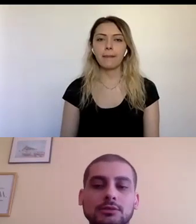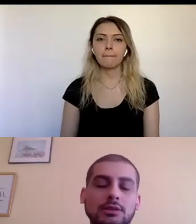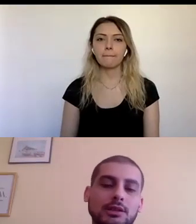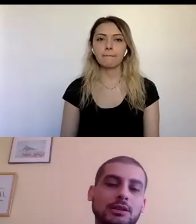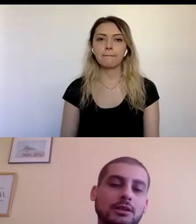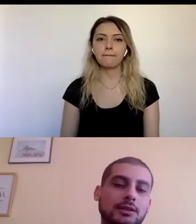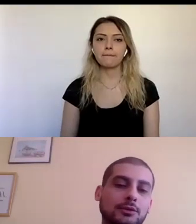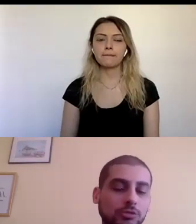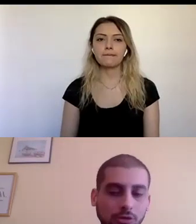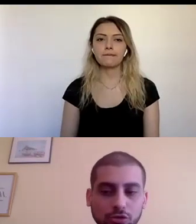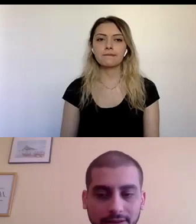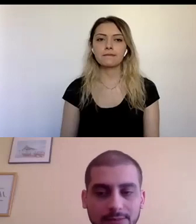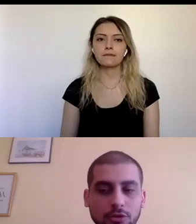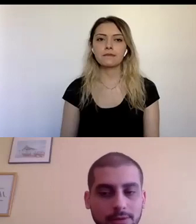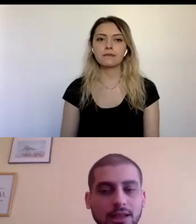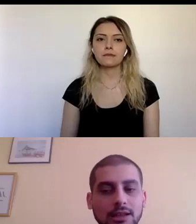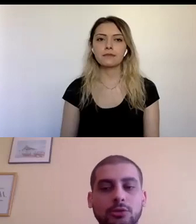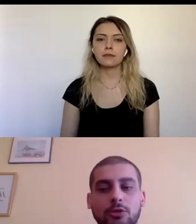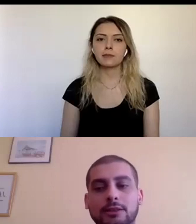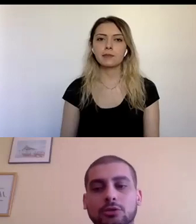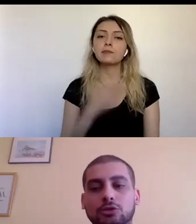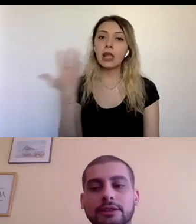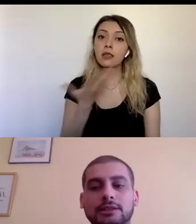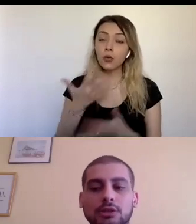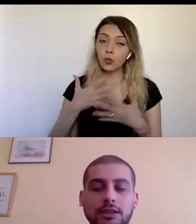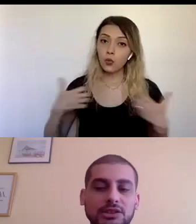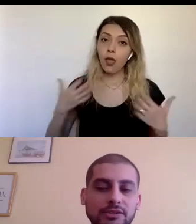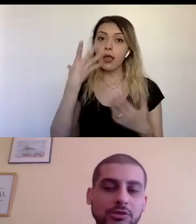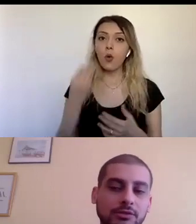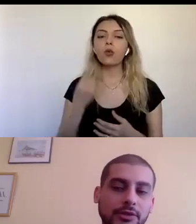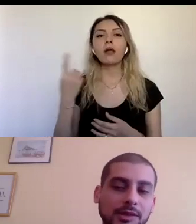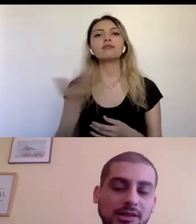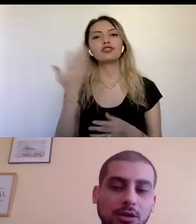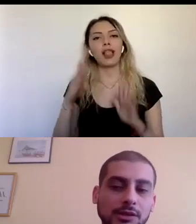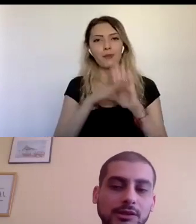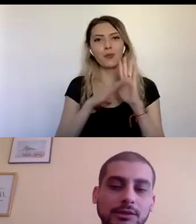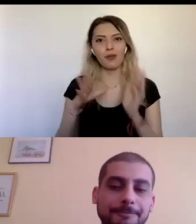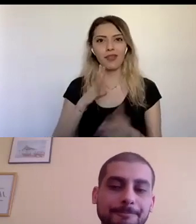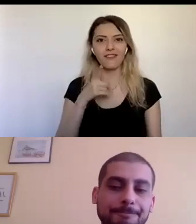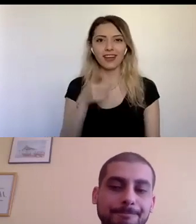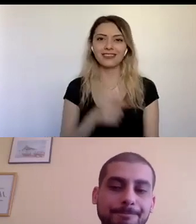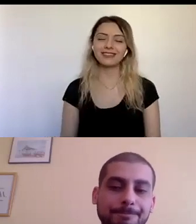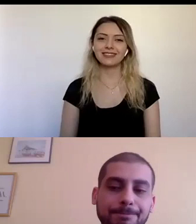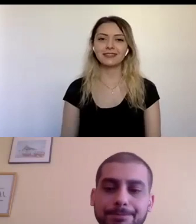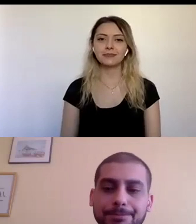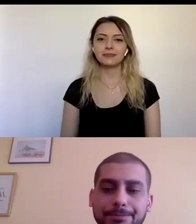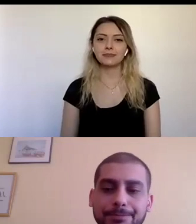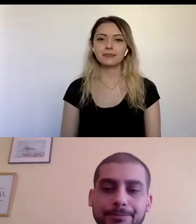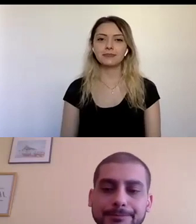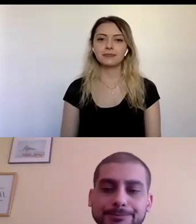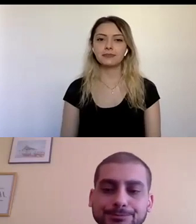olan, %100 güven demiyorum ama daha güvenli olduğu garanti olan araçları bu web sitesinde bulabilirsiniz.